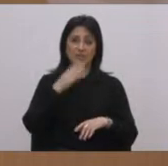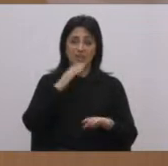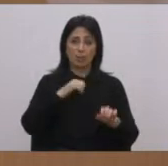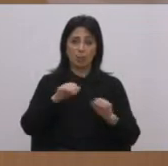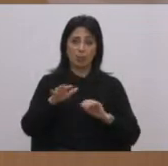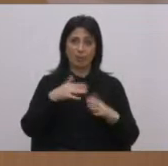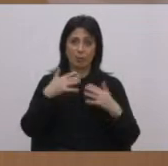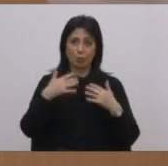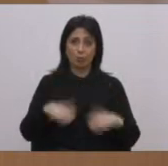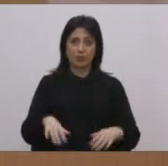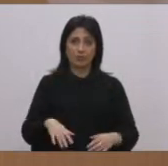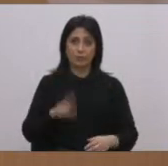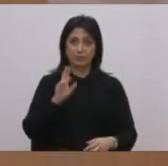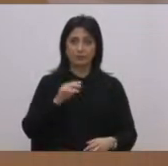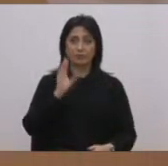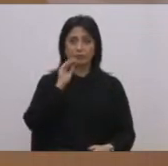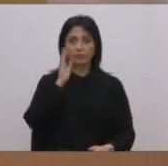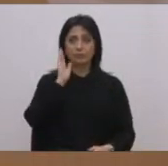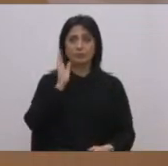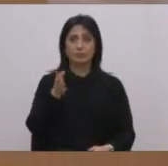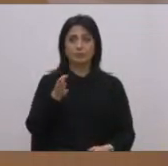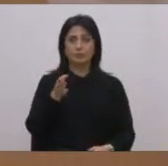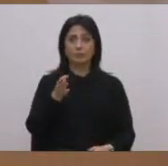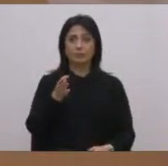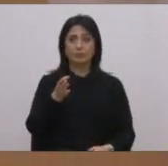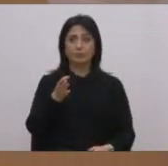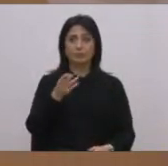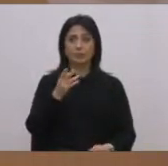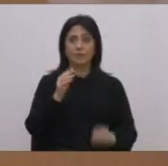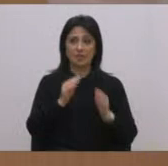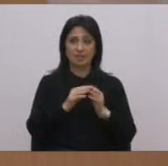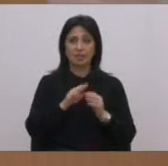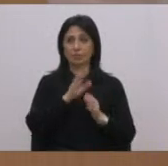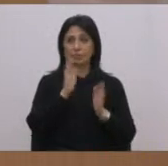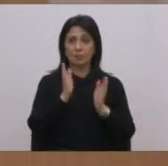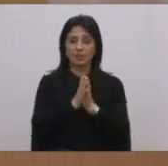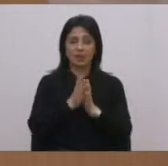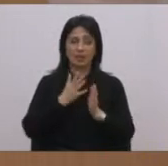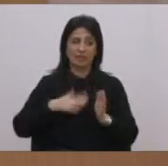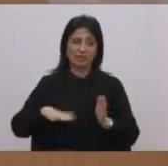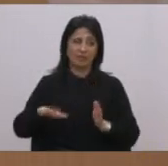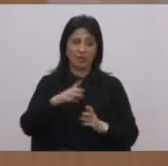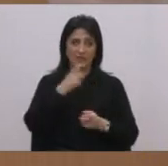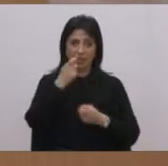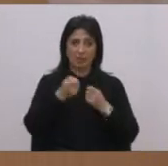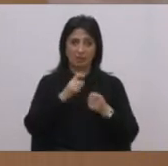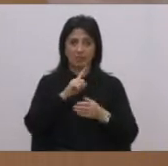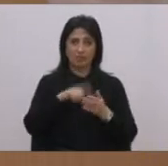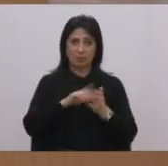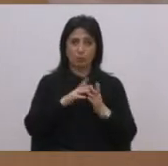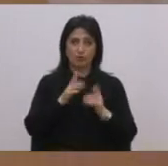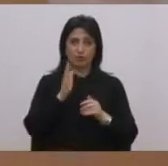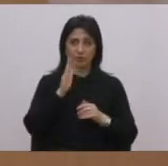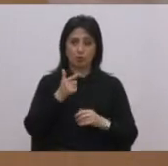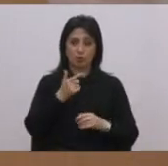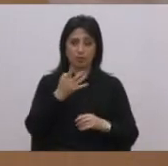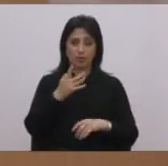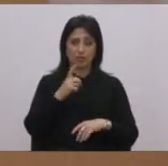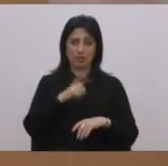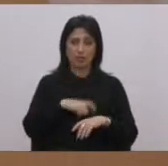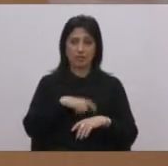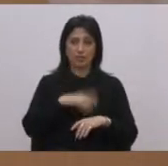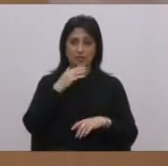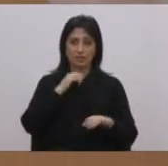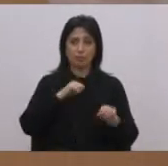წყალმომარაგება უკვე და როდის იქნება ისე, რომ თელს ქვეყანას ეს ელემენტარული საკითხი მოგვარებული ექნება 24 საათი